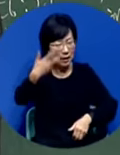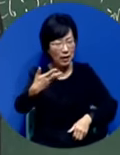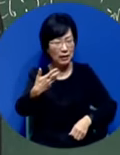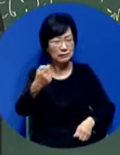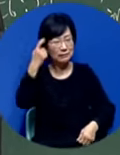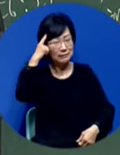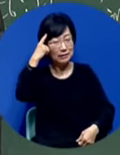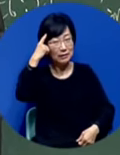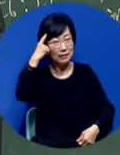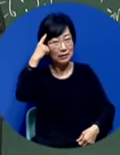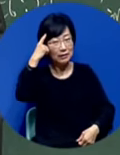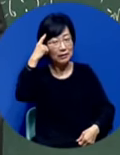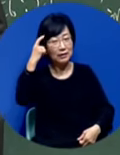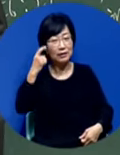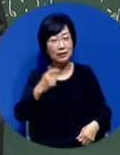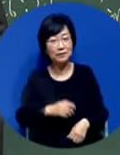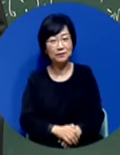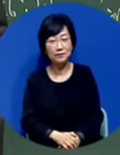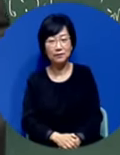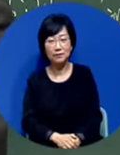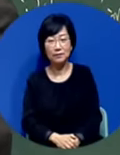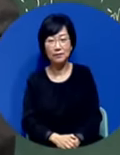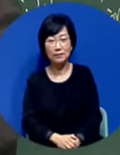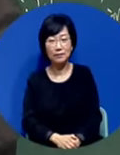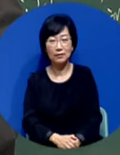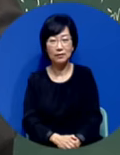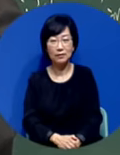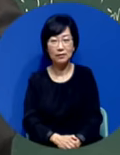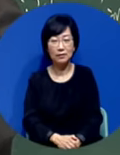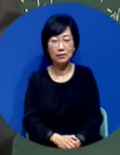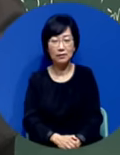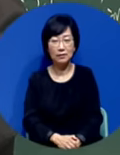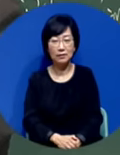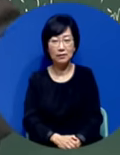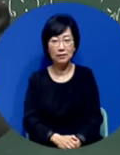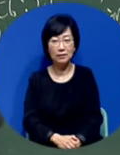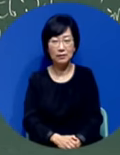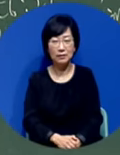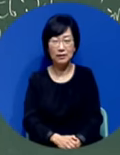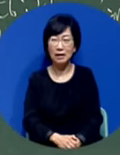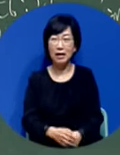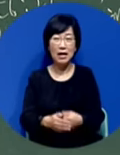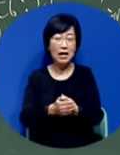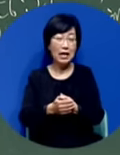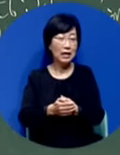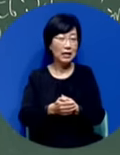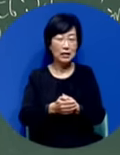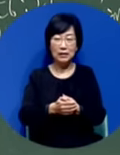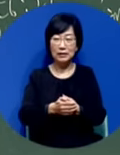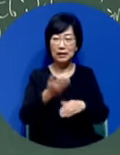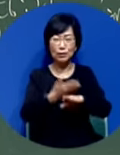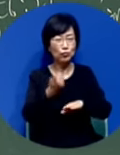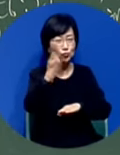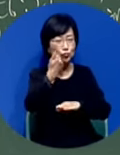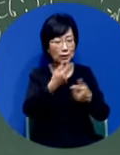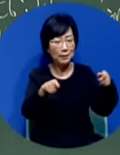当天呢，因为我的事情太多了，我就想呢，我自己也要到教导所去传福音嘛。 미리 연락했으면 되는데 아침에 막 강의실에 연락하니까 어디 다 가버리고 없어. 그래 할 수 없이 내가 갔다니까.